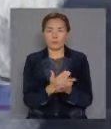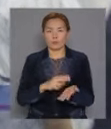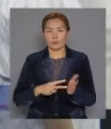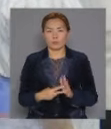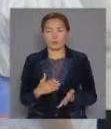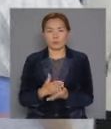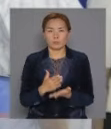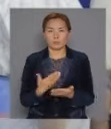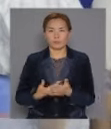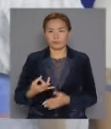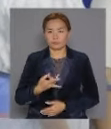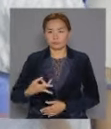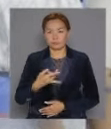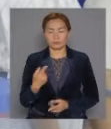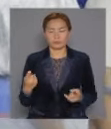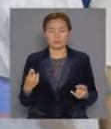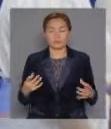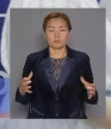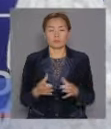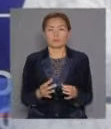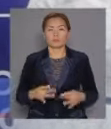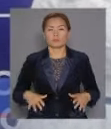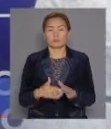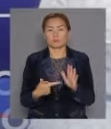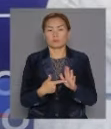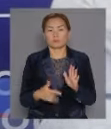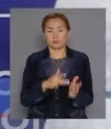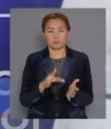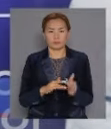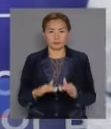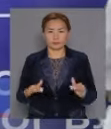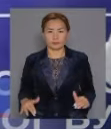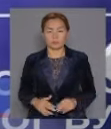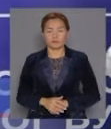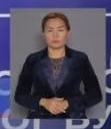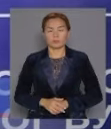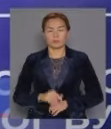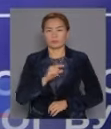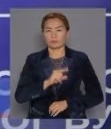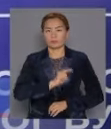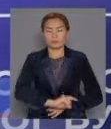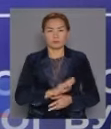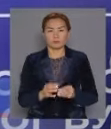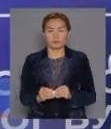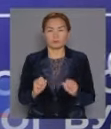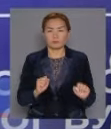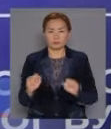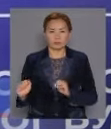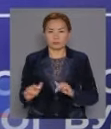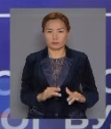Мәселен, республиканың 7 өңірінде сол балалардың аутоагрессивті мінез-құлқын алдын алу